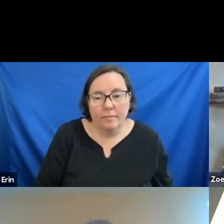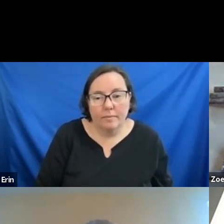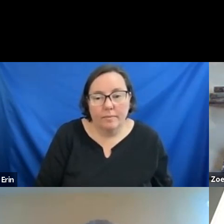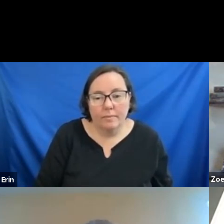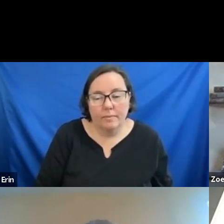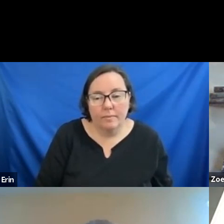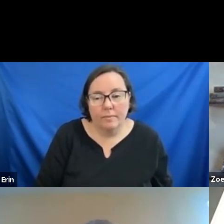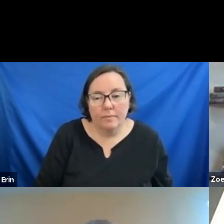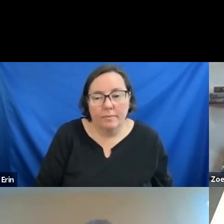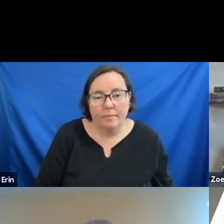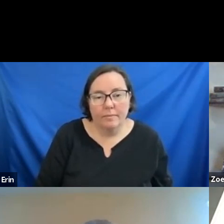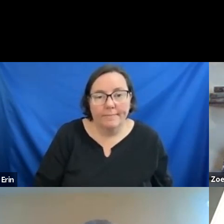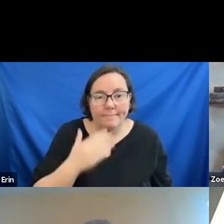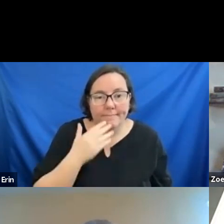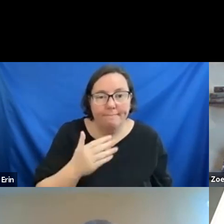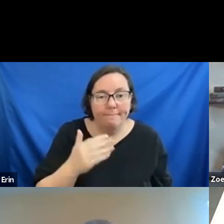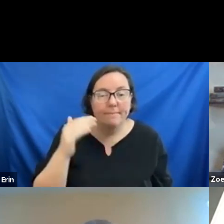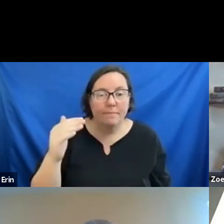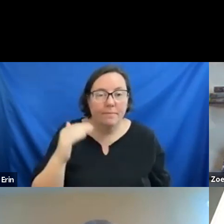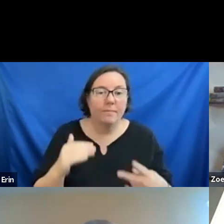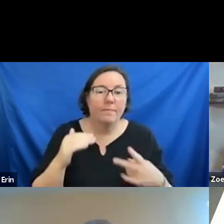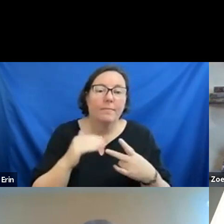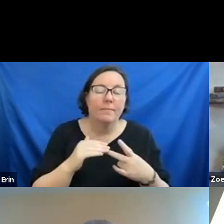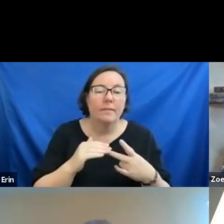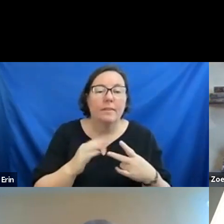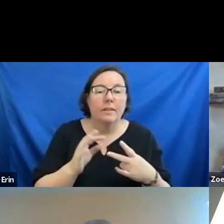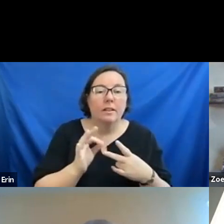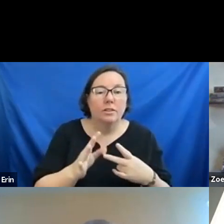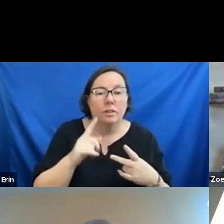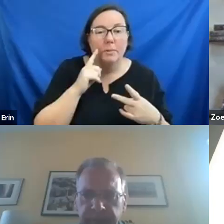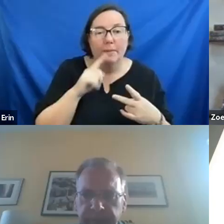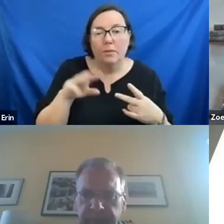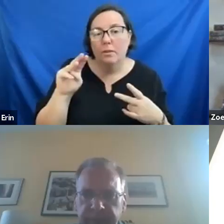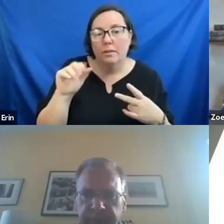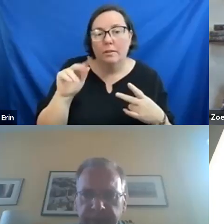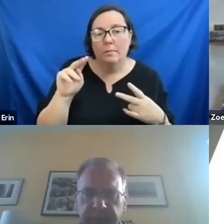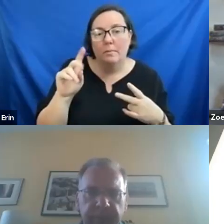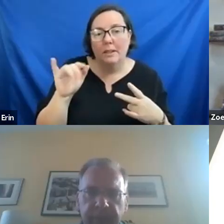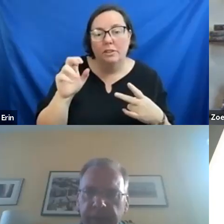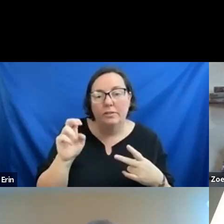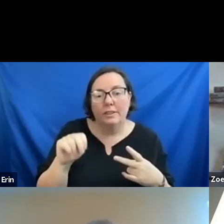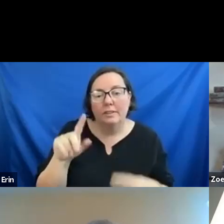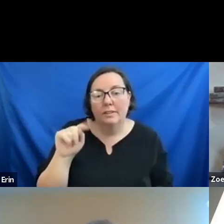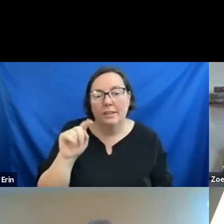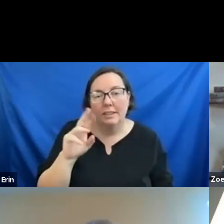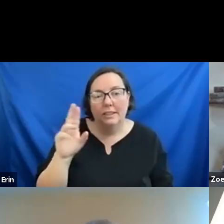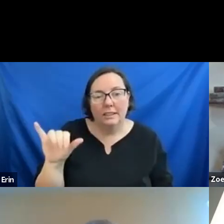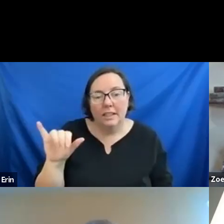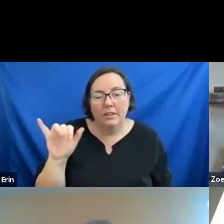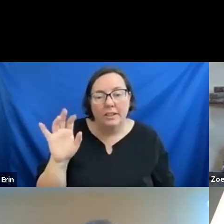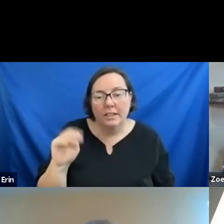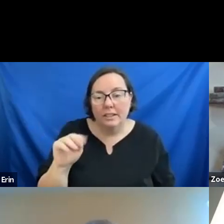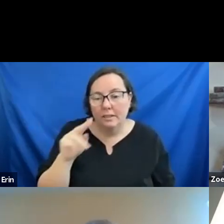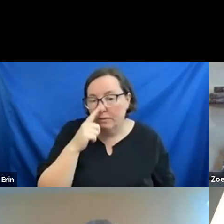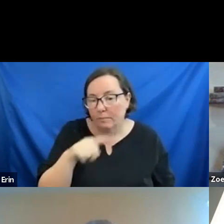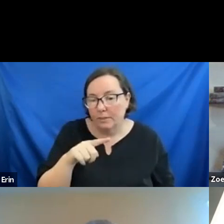道噶啦。Thank you so much. Thank you. Our Mandarin interpreter is Terry Yin. Please give the